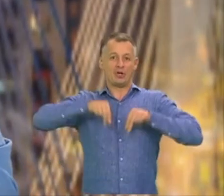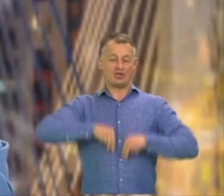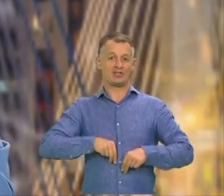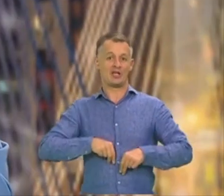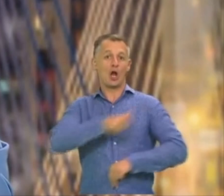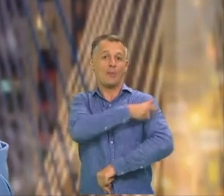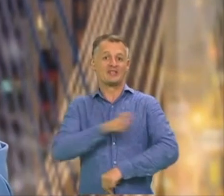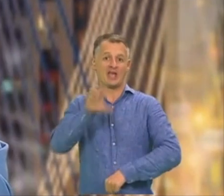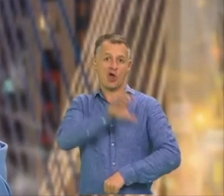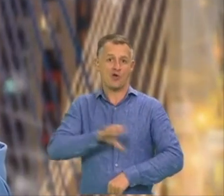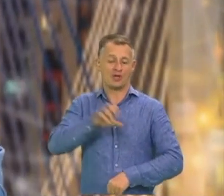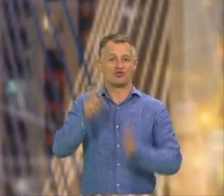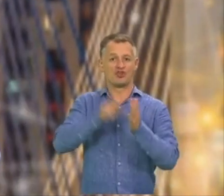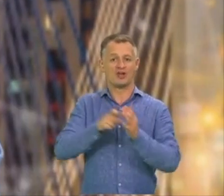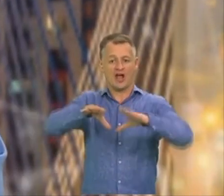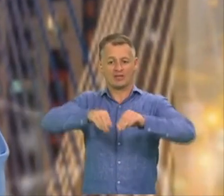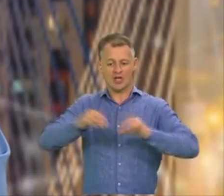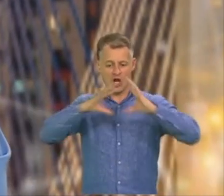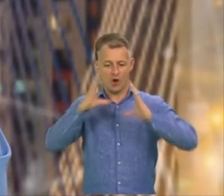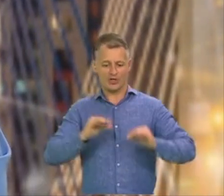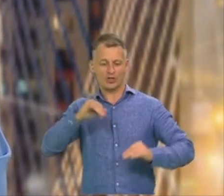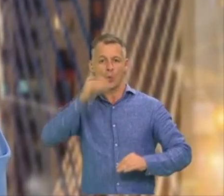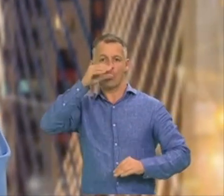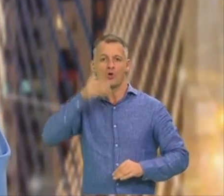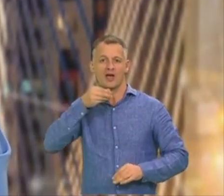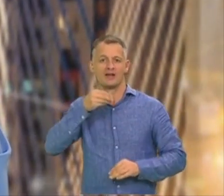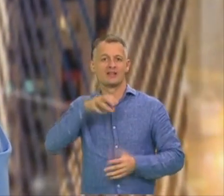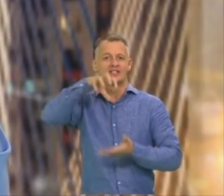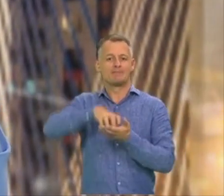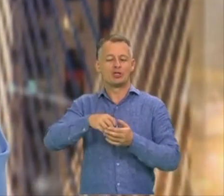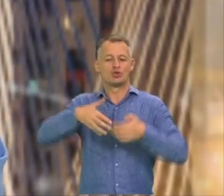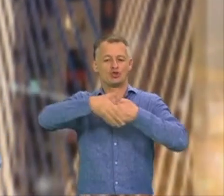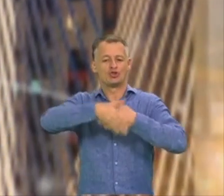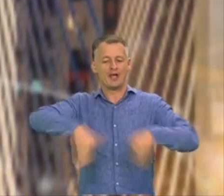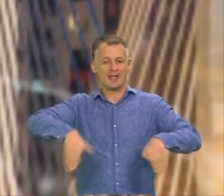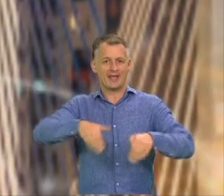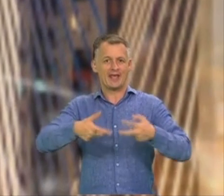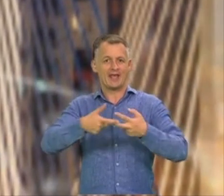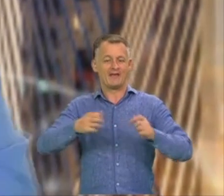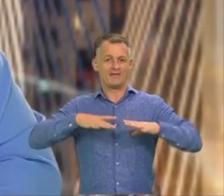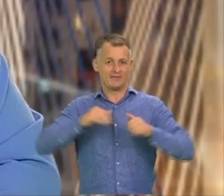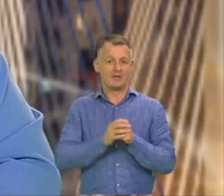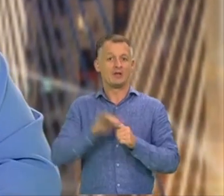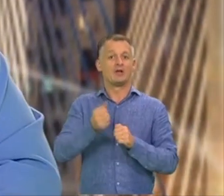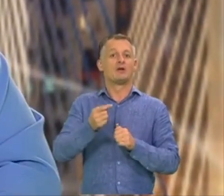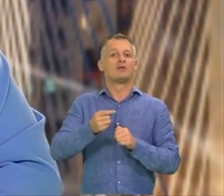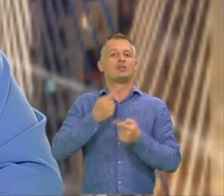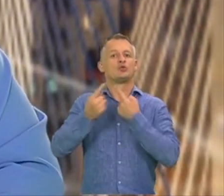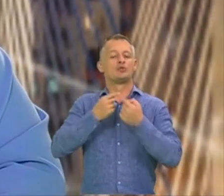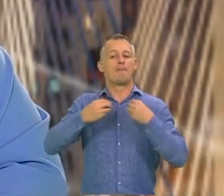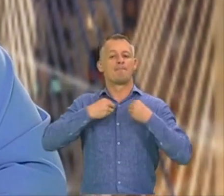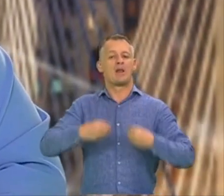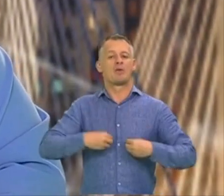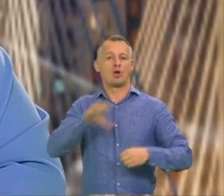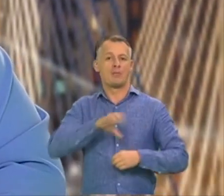Președinta Comisiei Europene cere aderarea României și Bulgariei la spațiul Schengen. În discursul său despre starea Uniunii din Parlamentul European, aceasta a